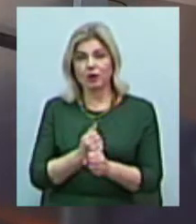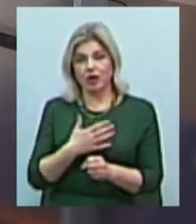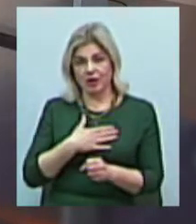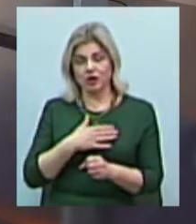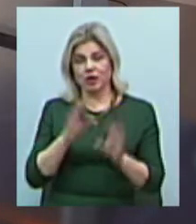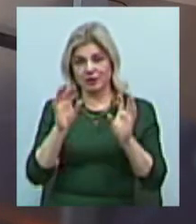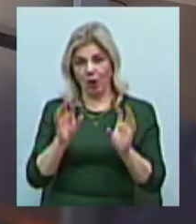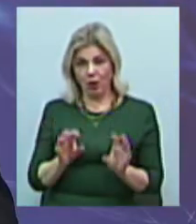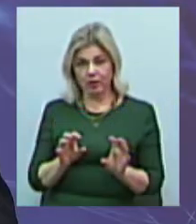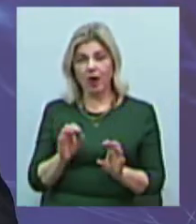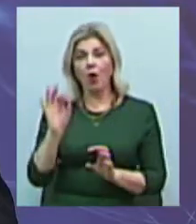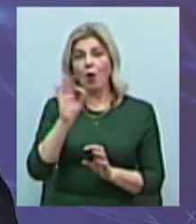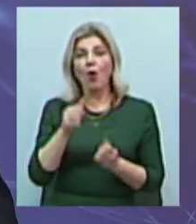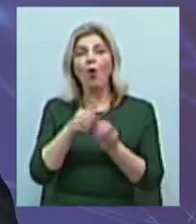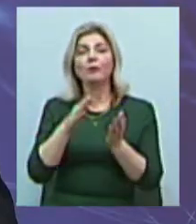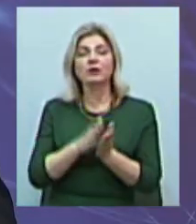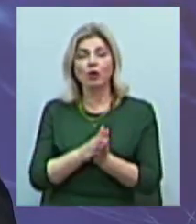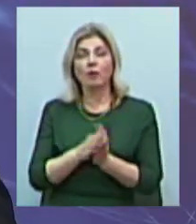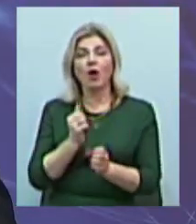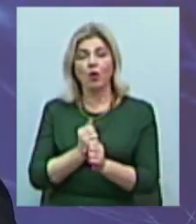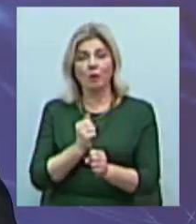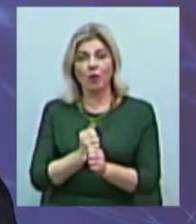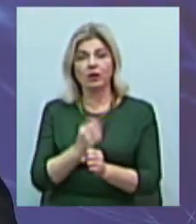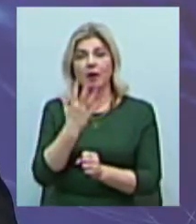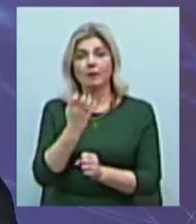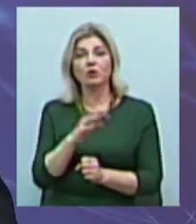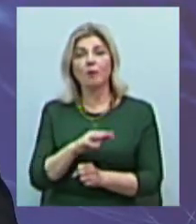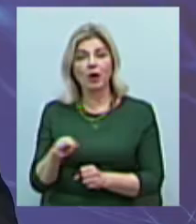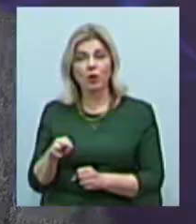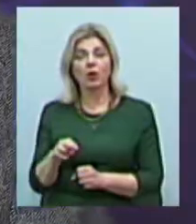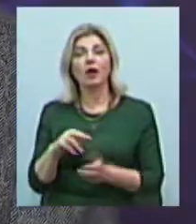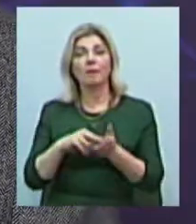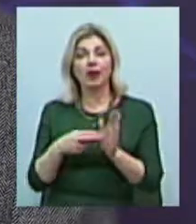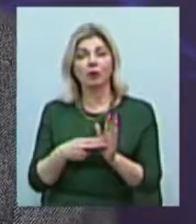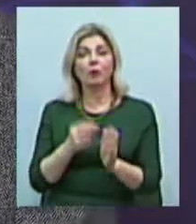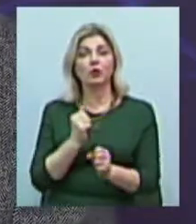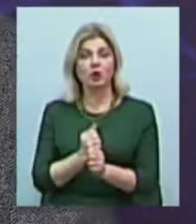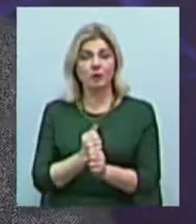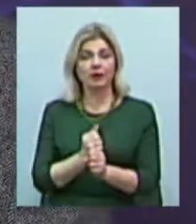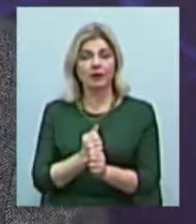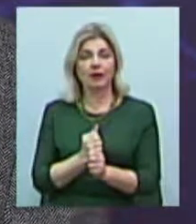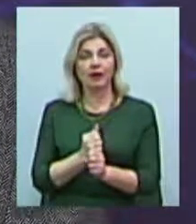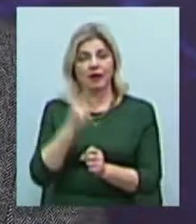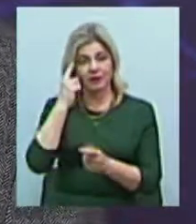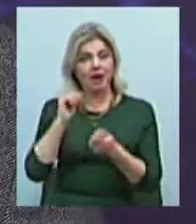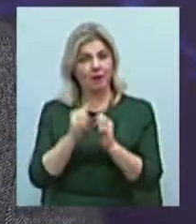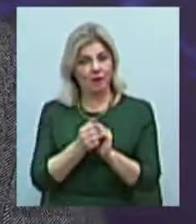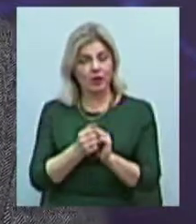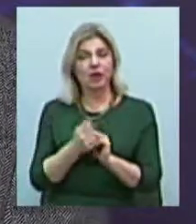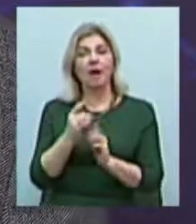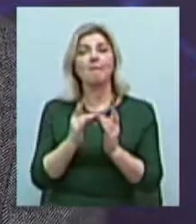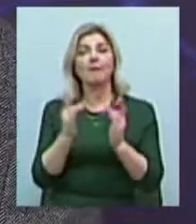законів. Щодо обсягу роботи. На 500 мільйонів ми плануємо зробити, запам'ятовуйте,